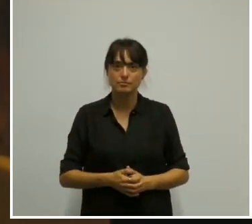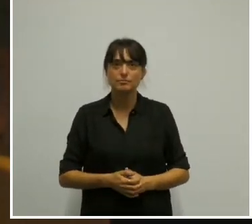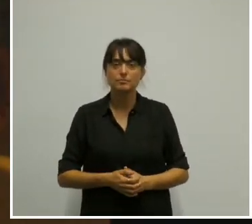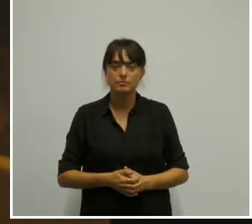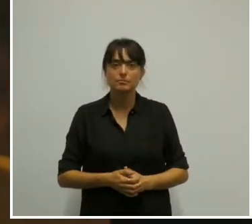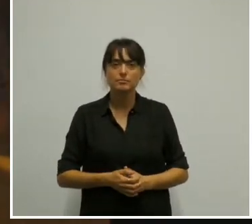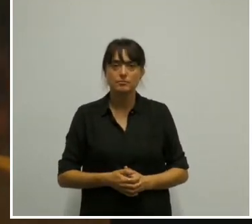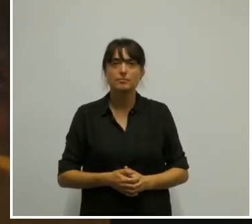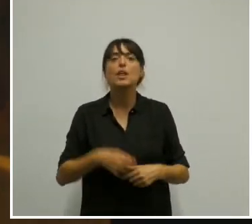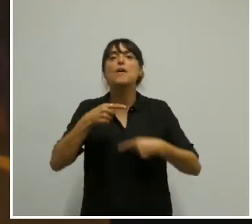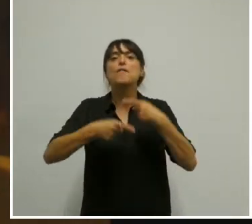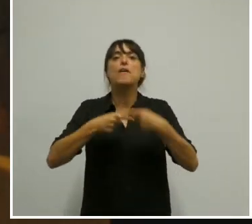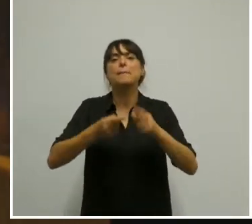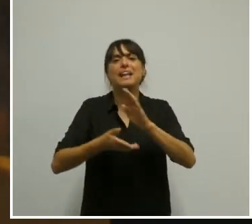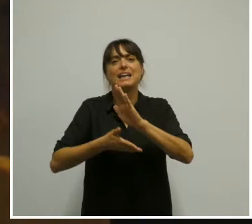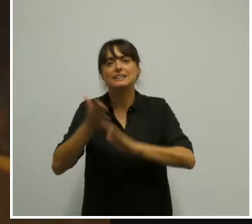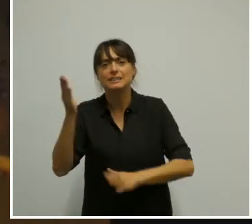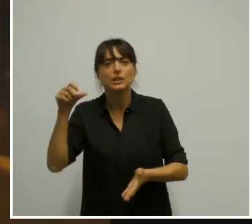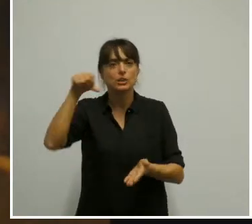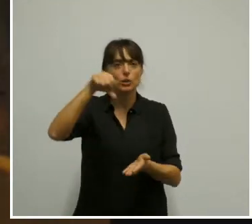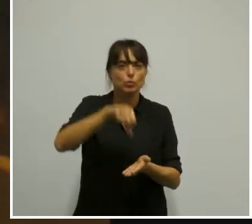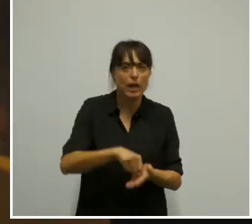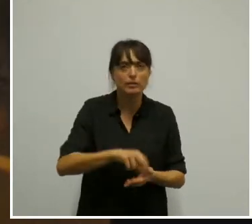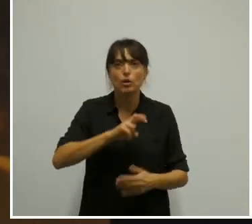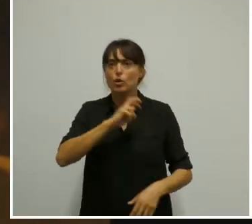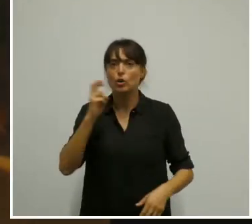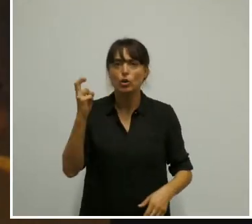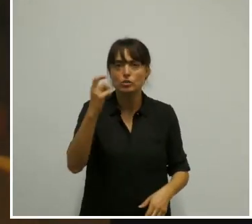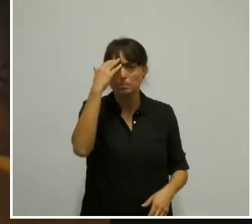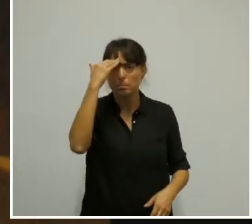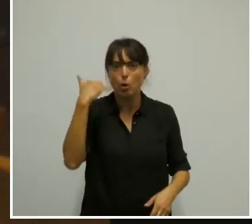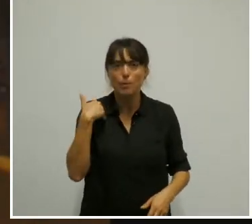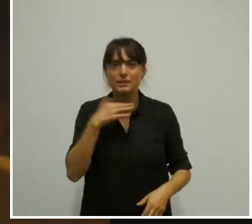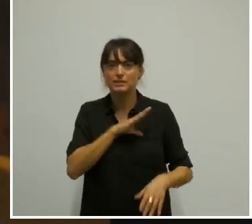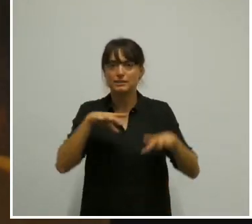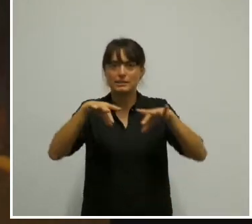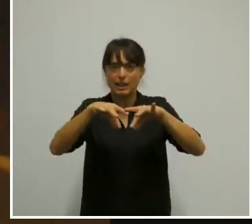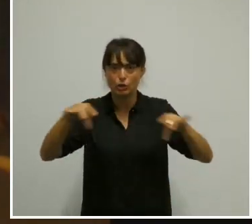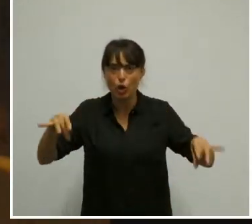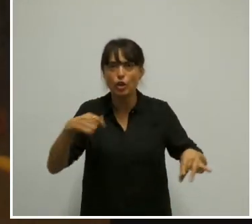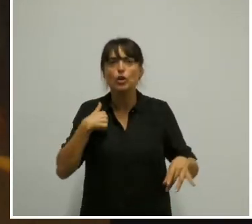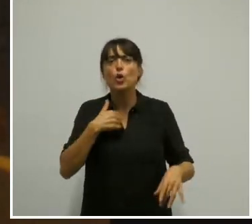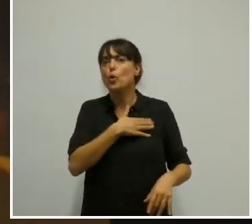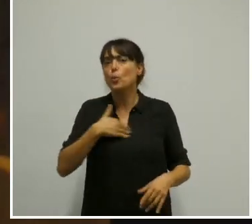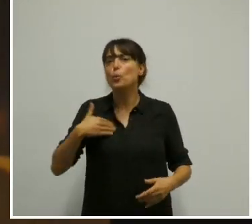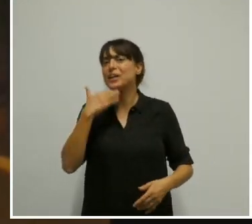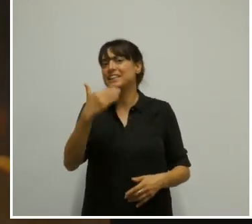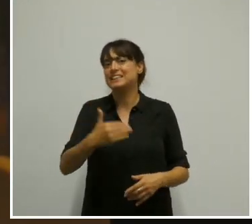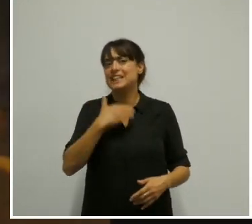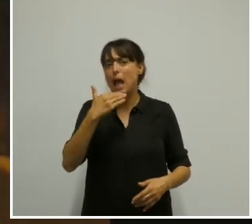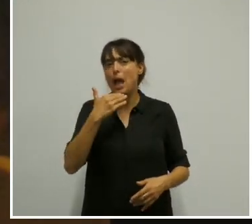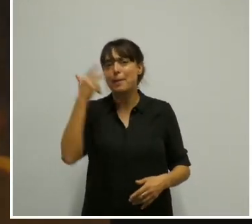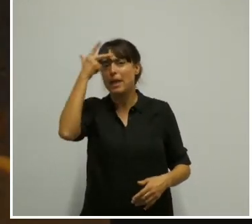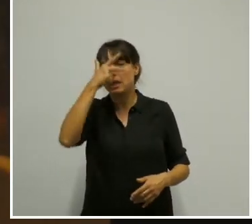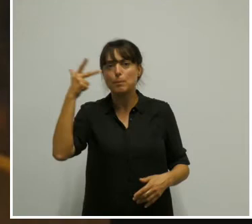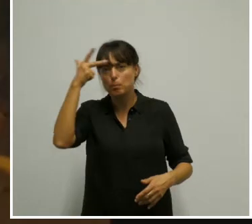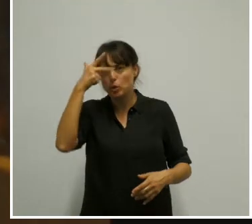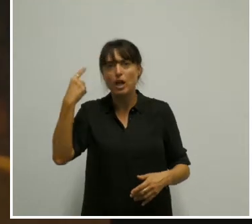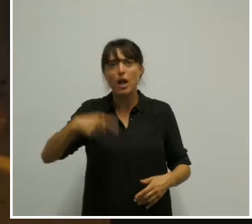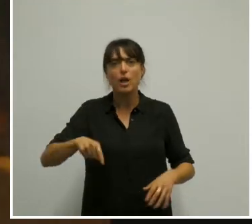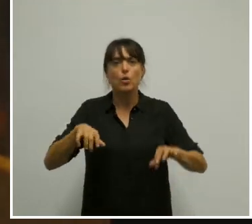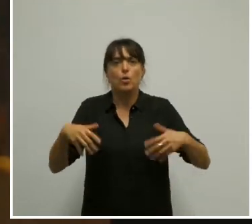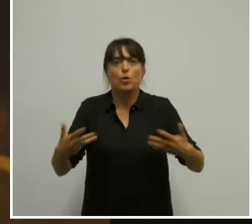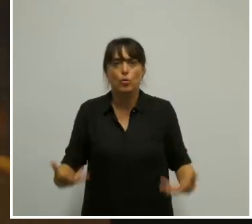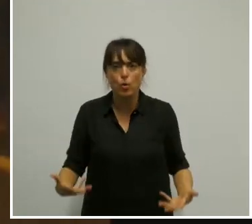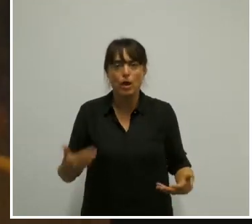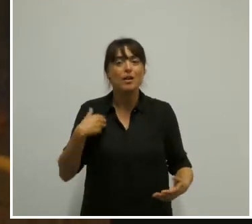de la ciutat, altres pobles del territori, i voldria saber quines hipòtesis teniu. Sobretot jo crec que és un tema més